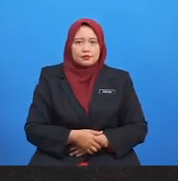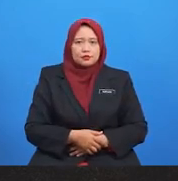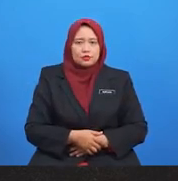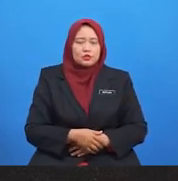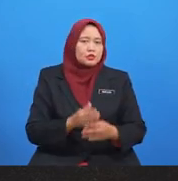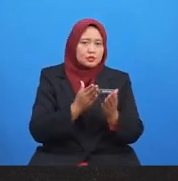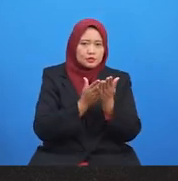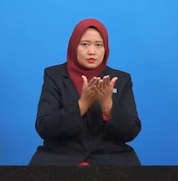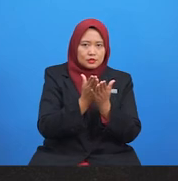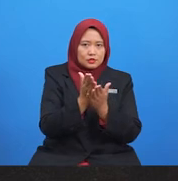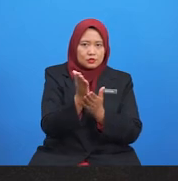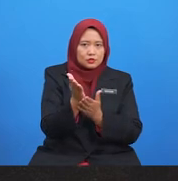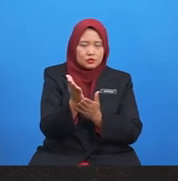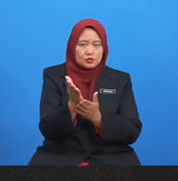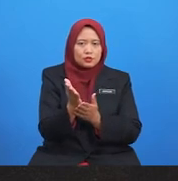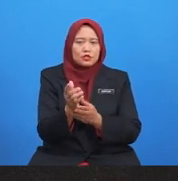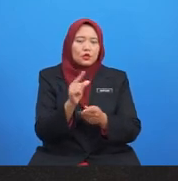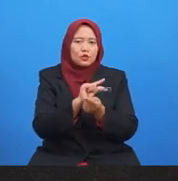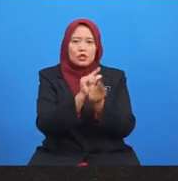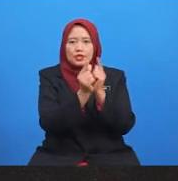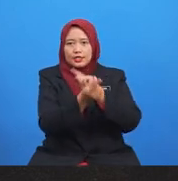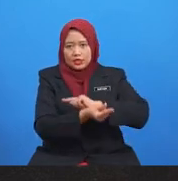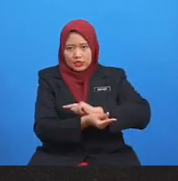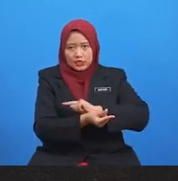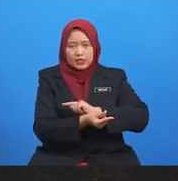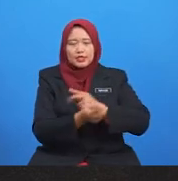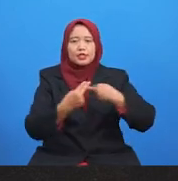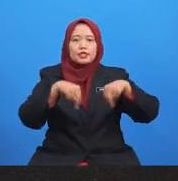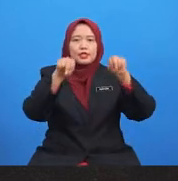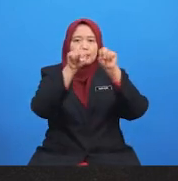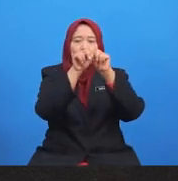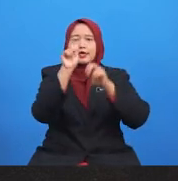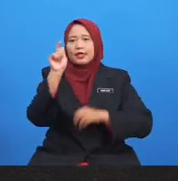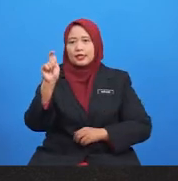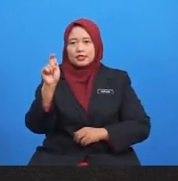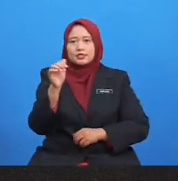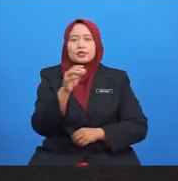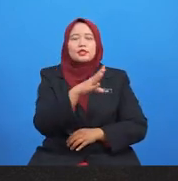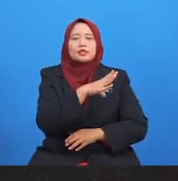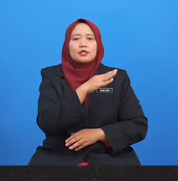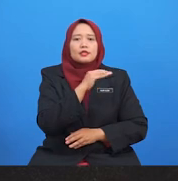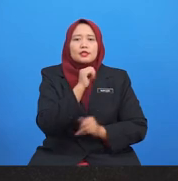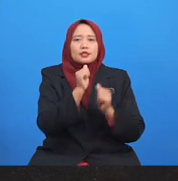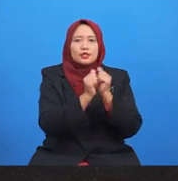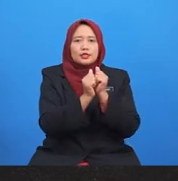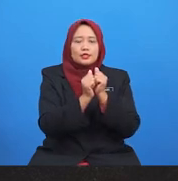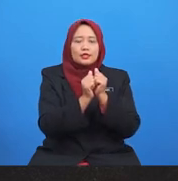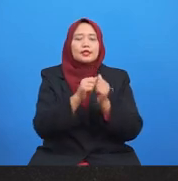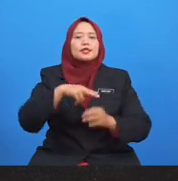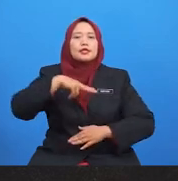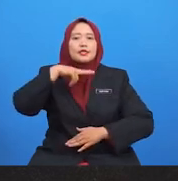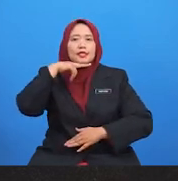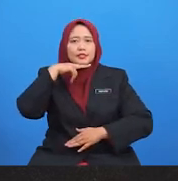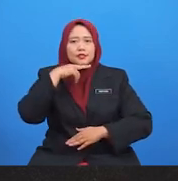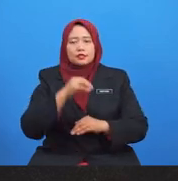3. Seterusnya, kita akan gantikan nilai X dengan nilai had, iaitu bermula